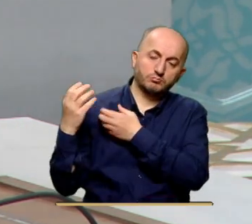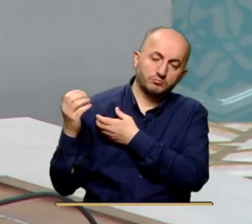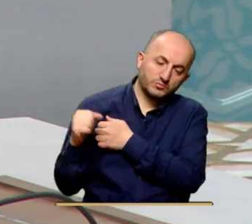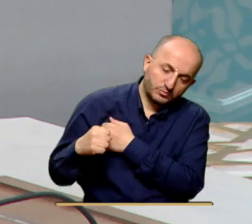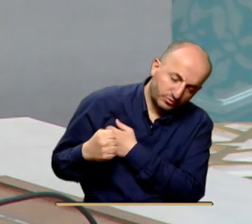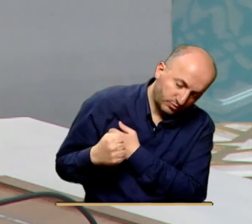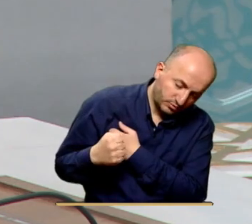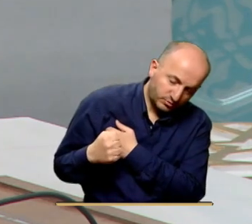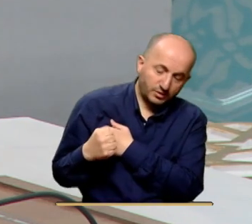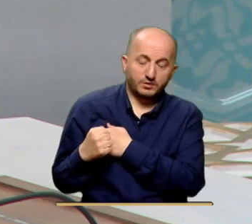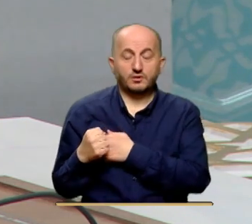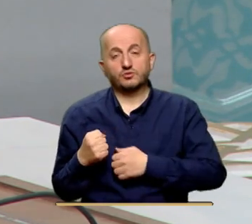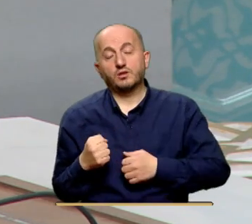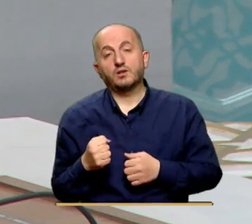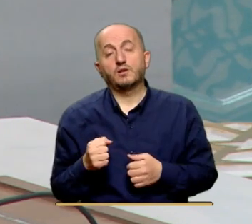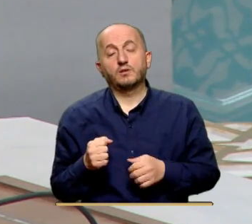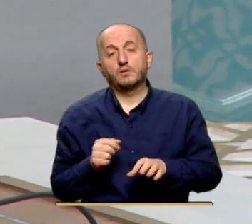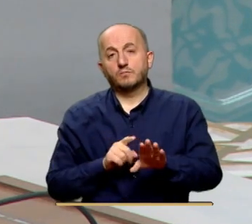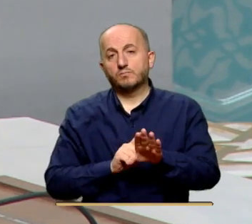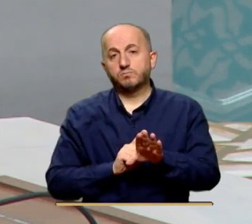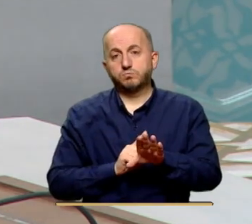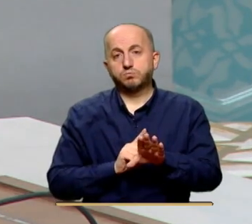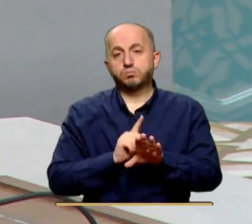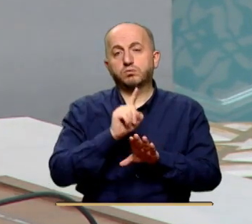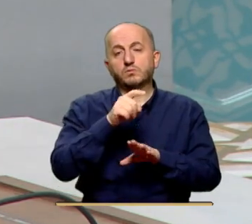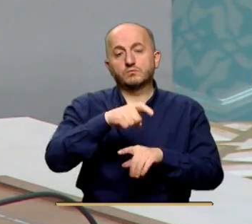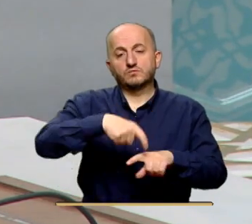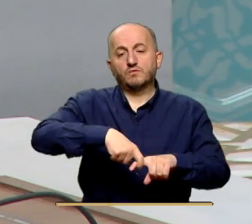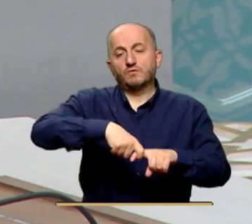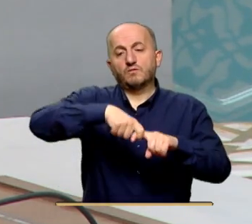mermisini kaldıracak ama vinç kırılmış,